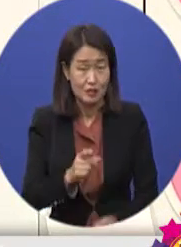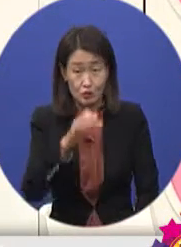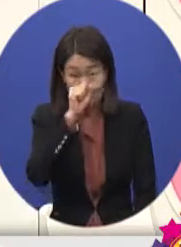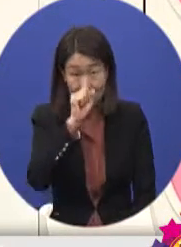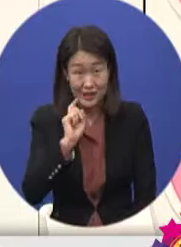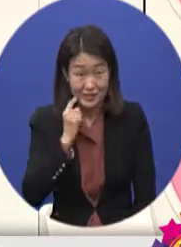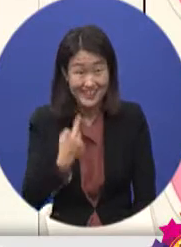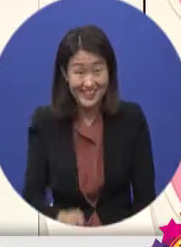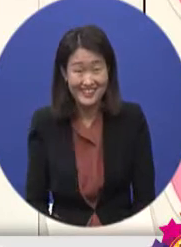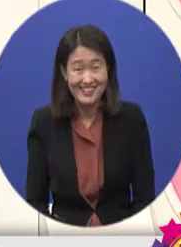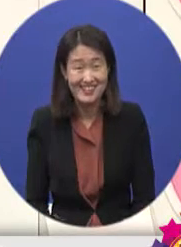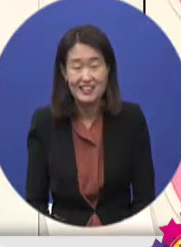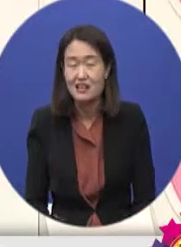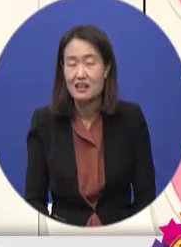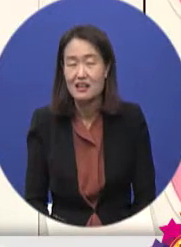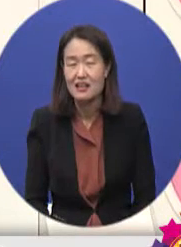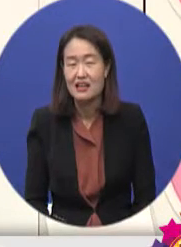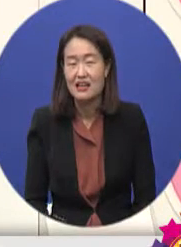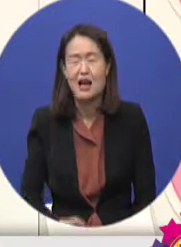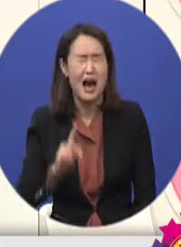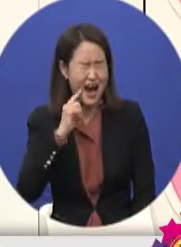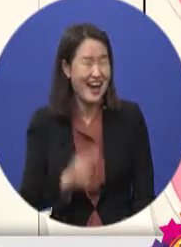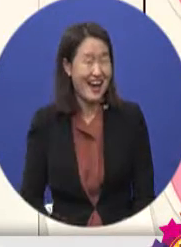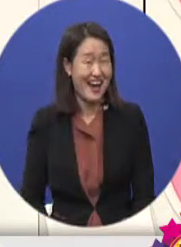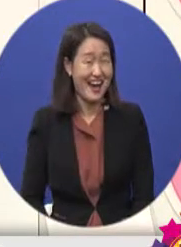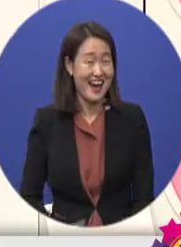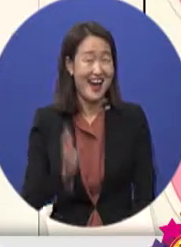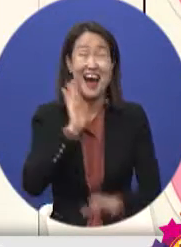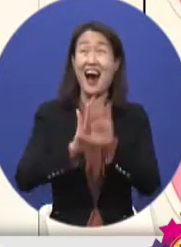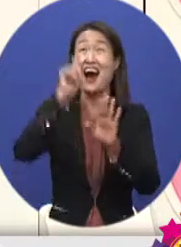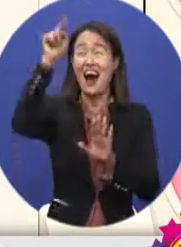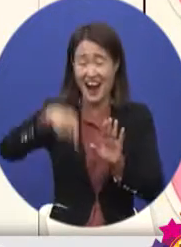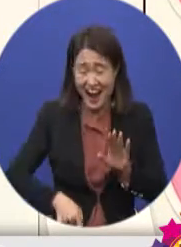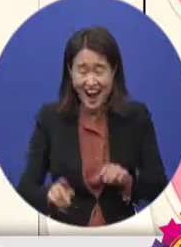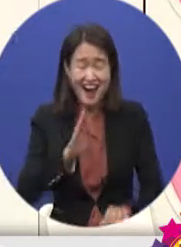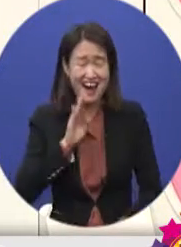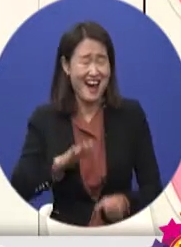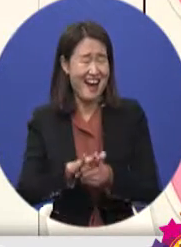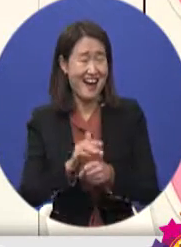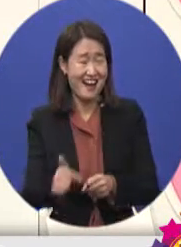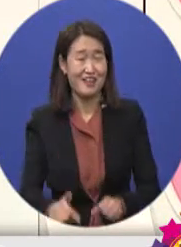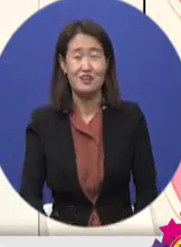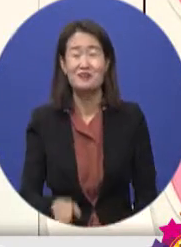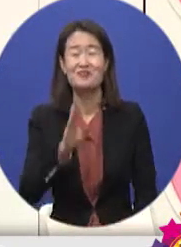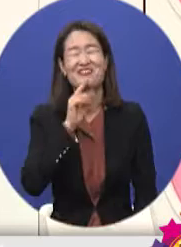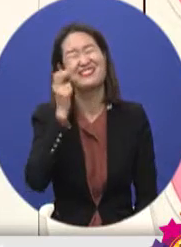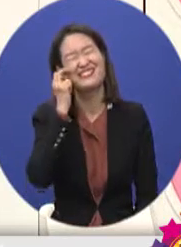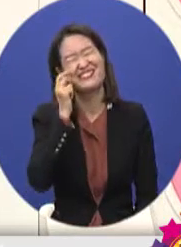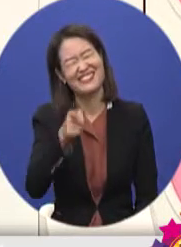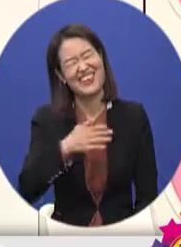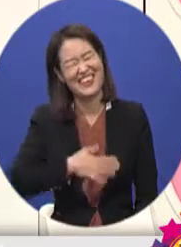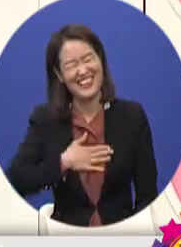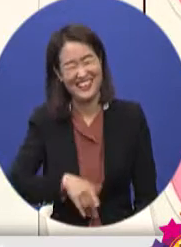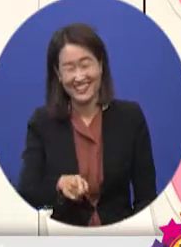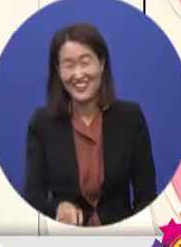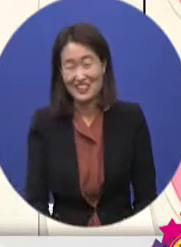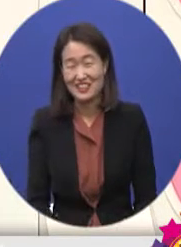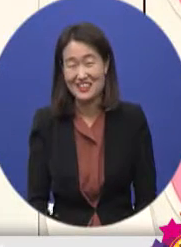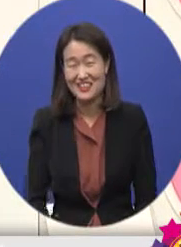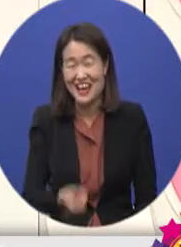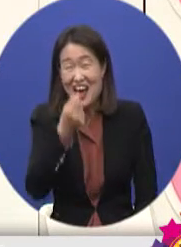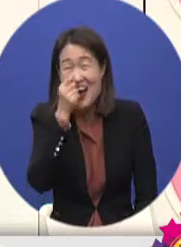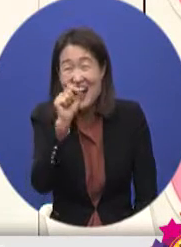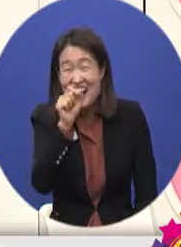좋죠 이쁘죠? 난 이쁘지 하늘만큼 땅만큼 이뻐. 아 사랑이 있어서 괜히 저러시는 거야 어머니가